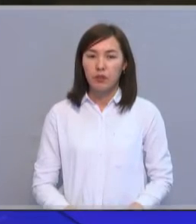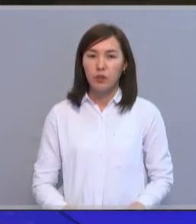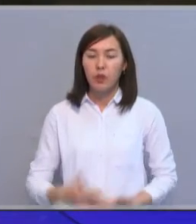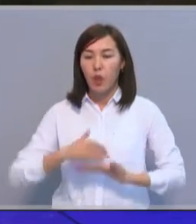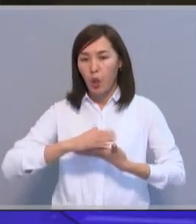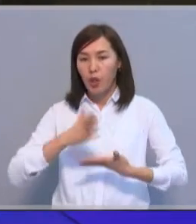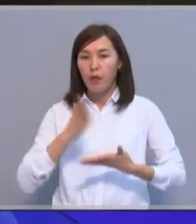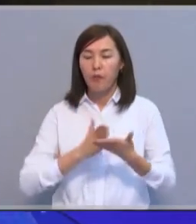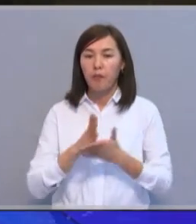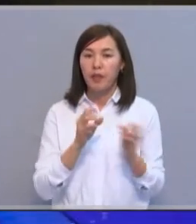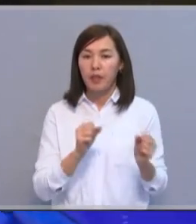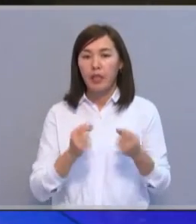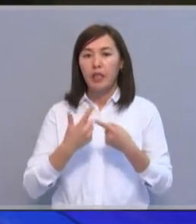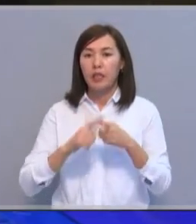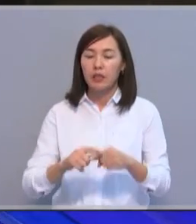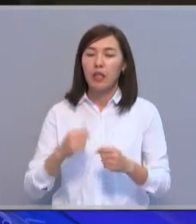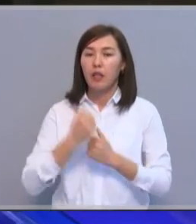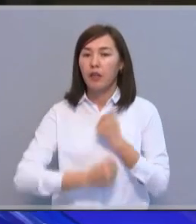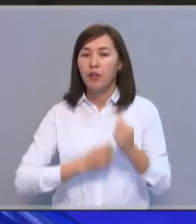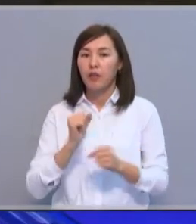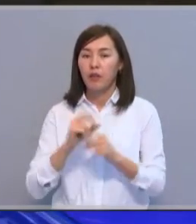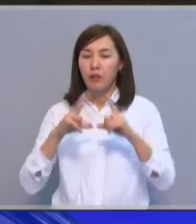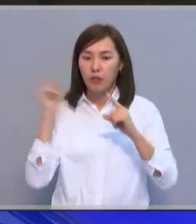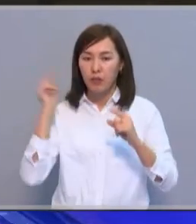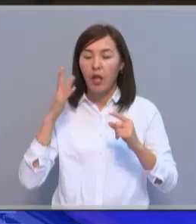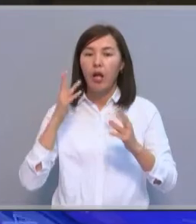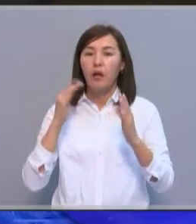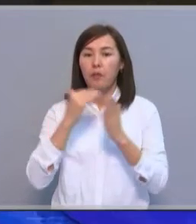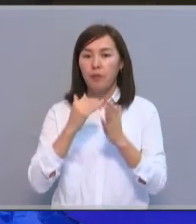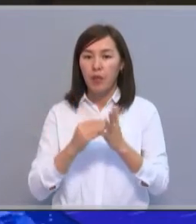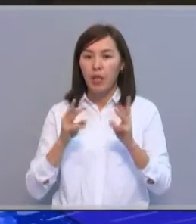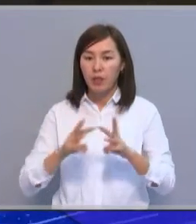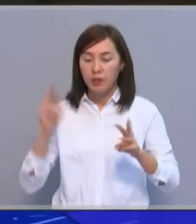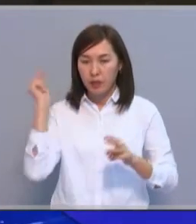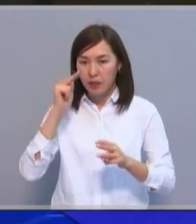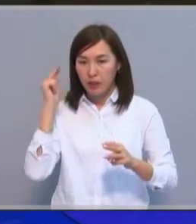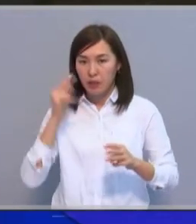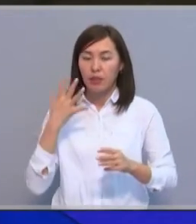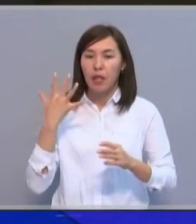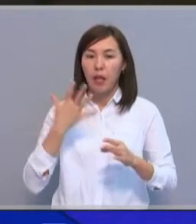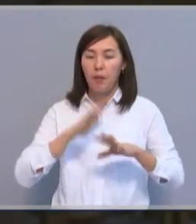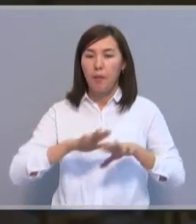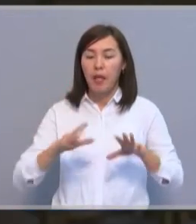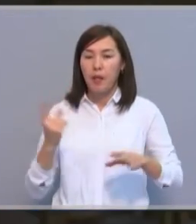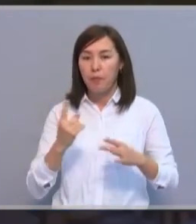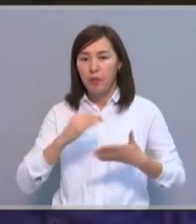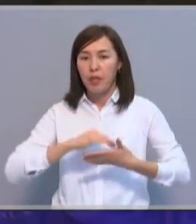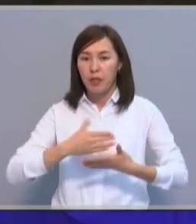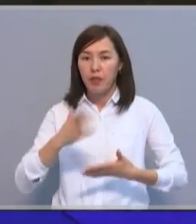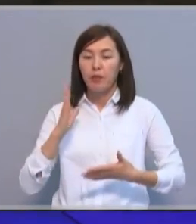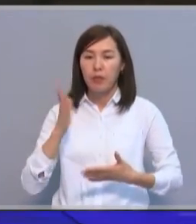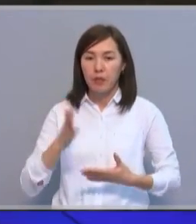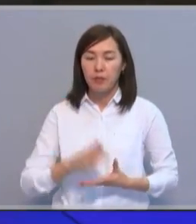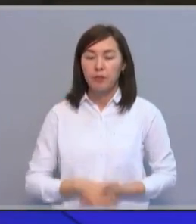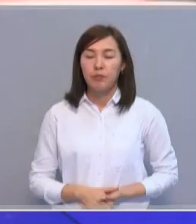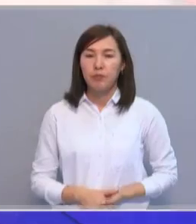Ноутбуки будут направлены на укрепление технической материальной базы школы. По стандарту министра образования и науки на 5 учащихся будет приходиться по